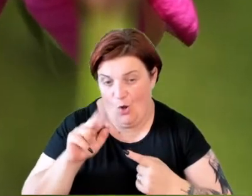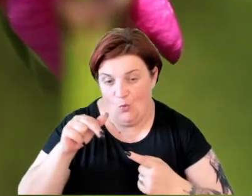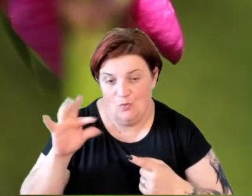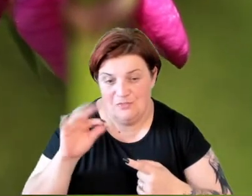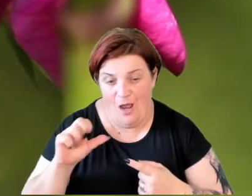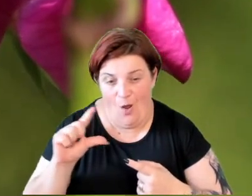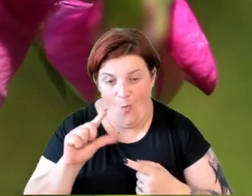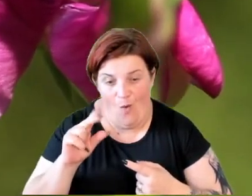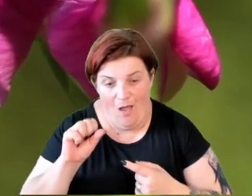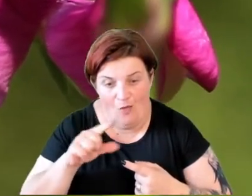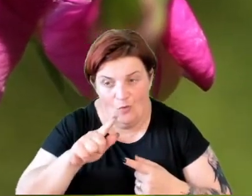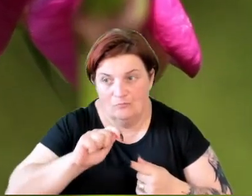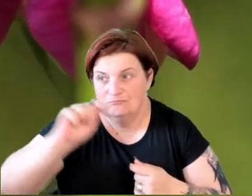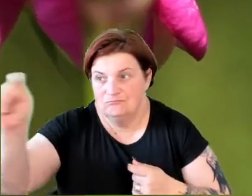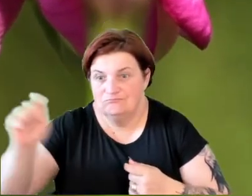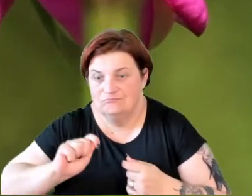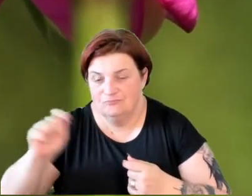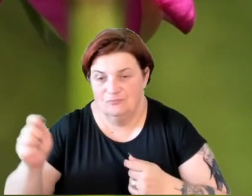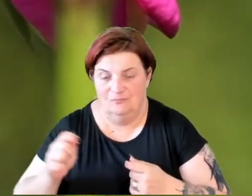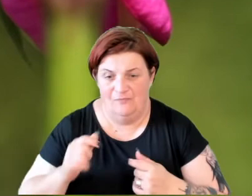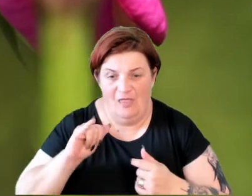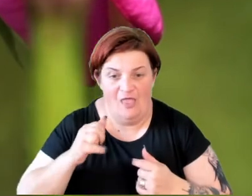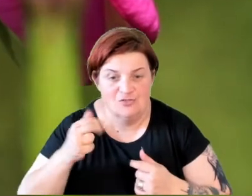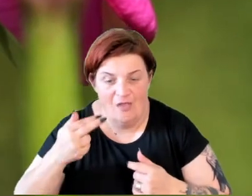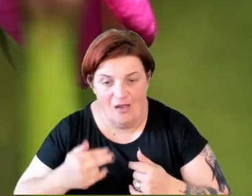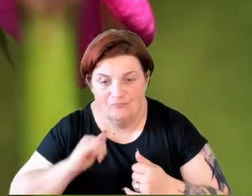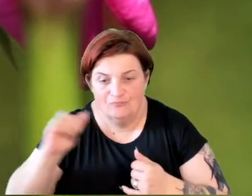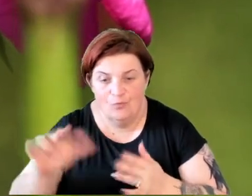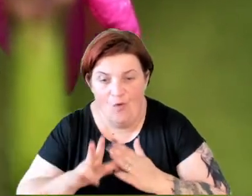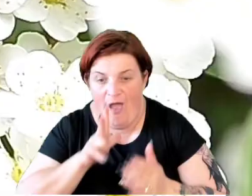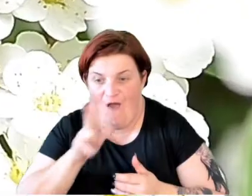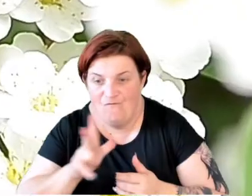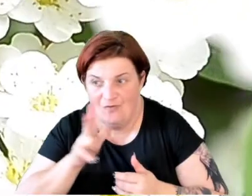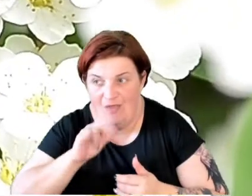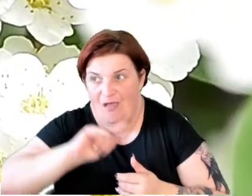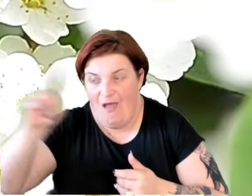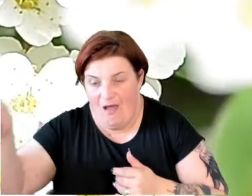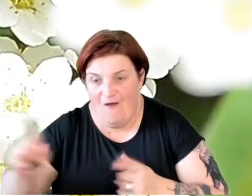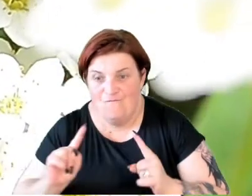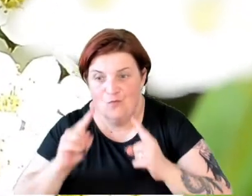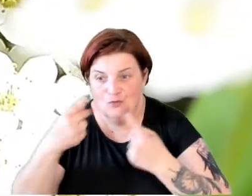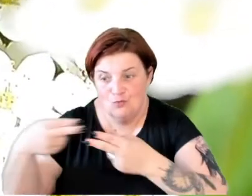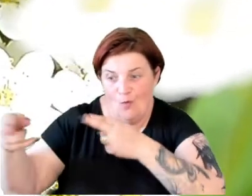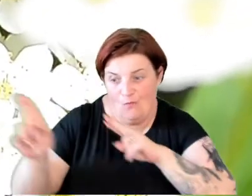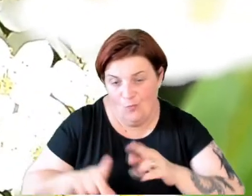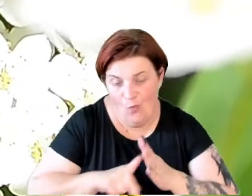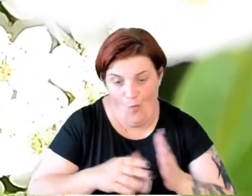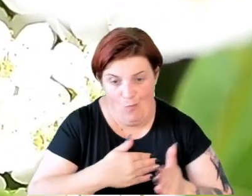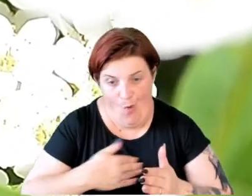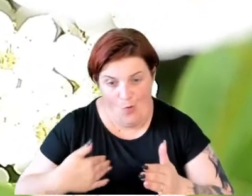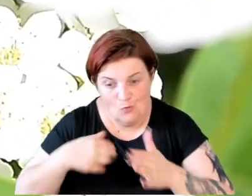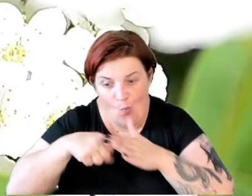To owady wędrujące. Jesienią odlatują do Afryki i w cieplejsze rejony Europy, by powrócić wiosną i wydać na świat drugie